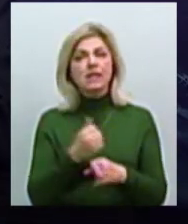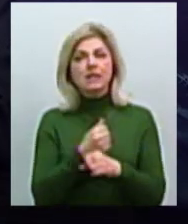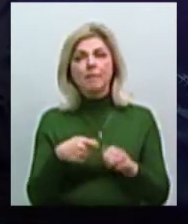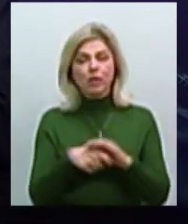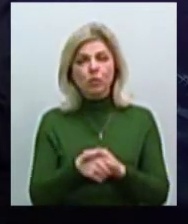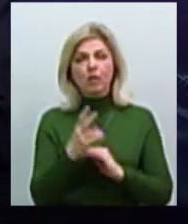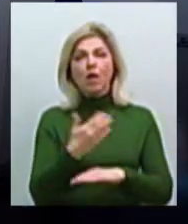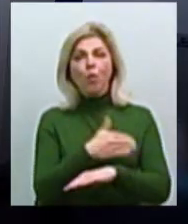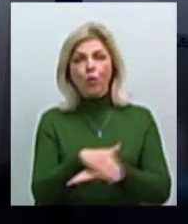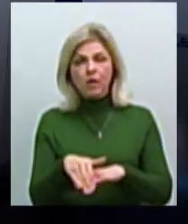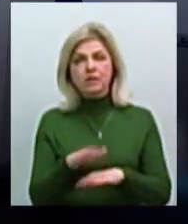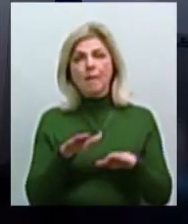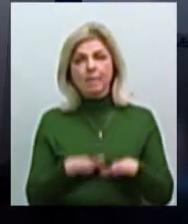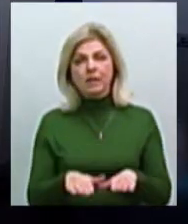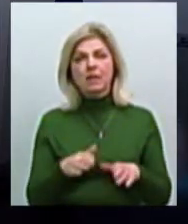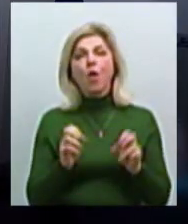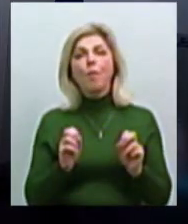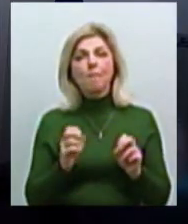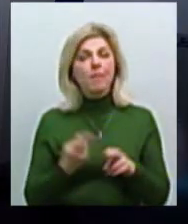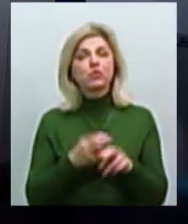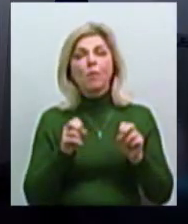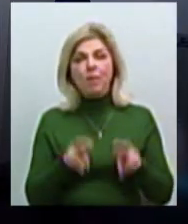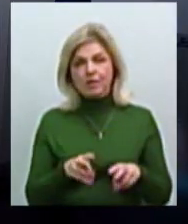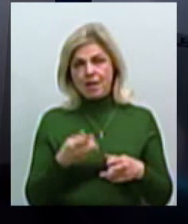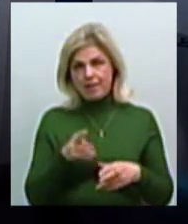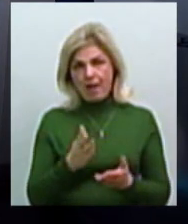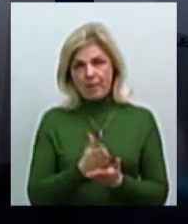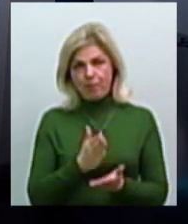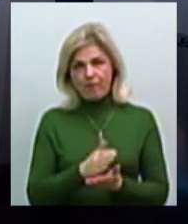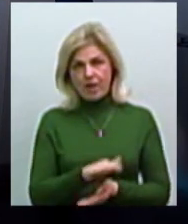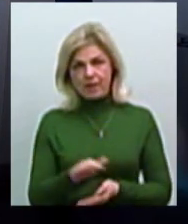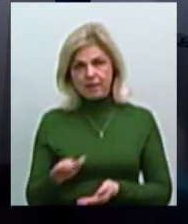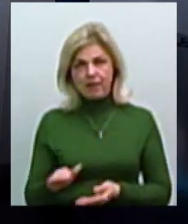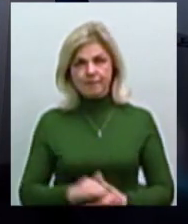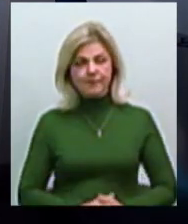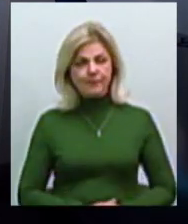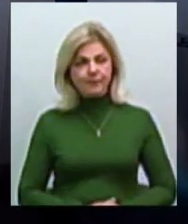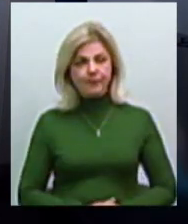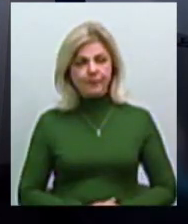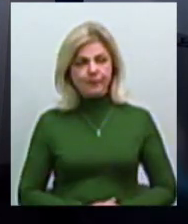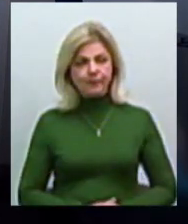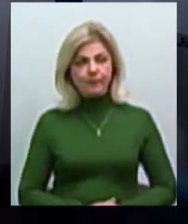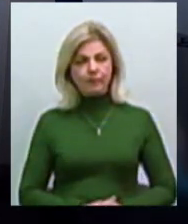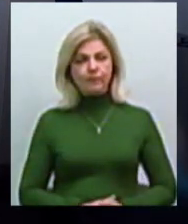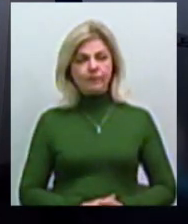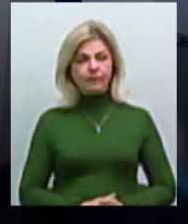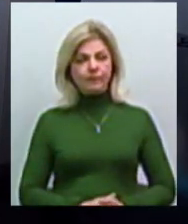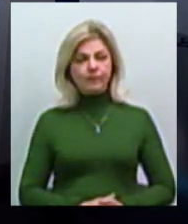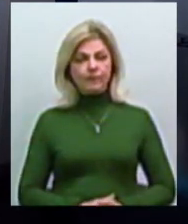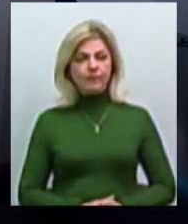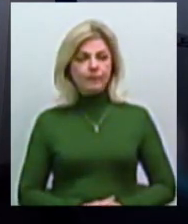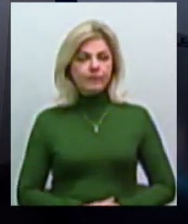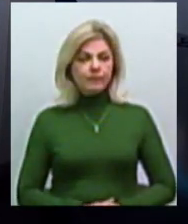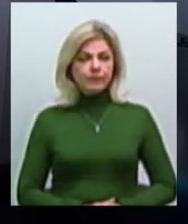на вулиці, в місцях безпечних для перебування дітей. Однак, у разі, скажімо